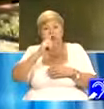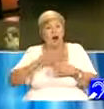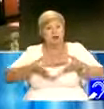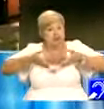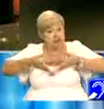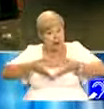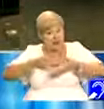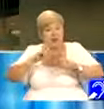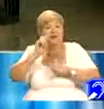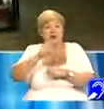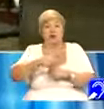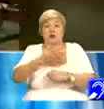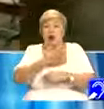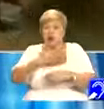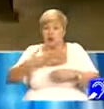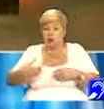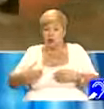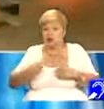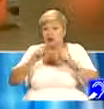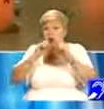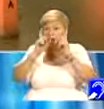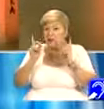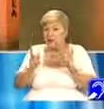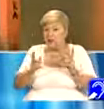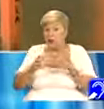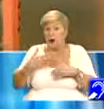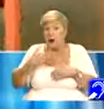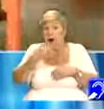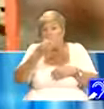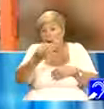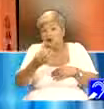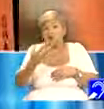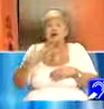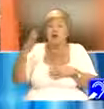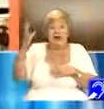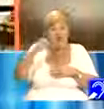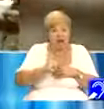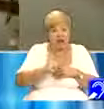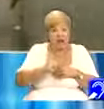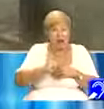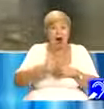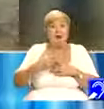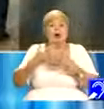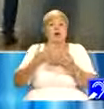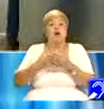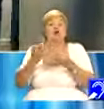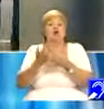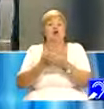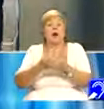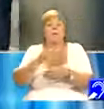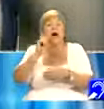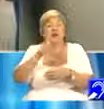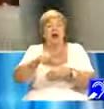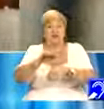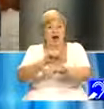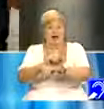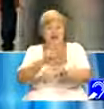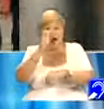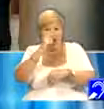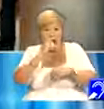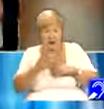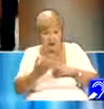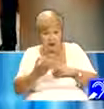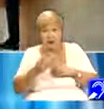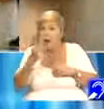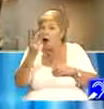Tribunalul București în mod surprinzător. Au fost citați pentru judecarea unui mandat de arestare în lipsă. Cei